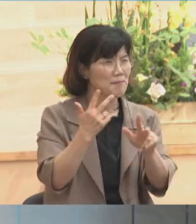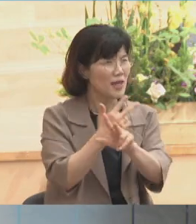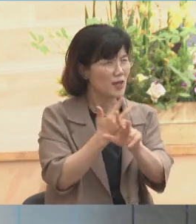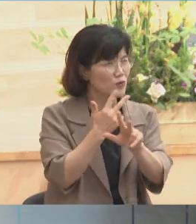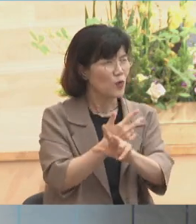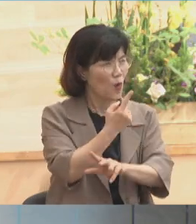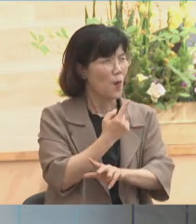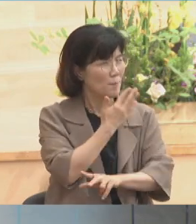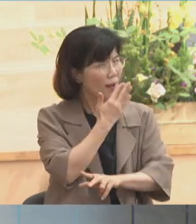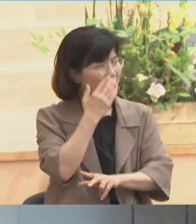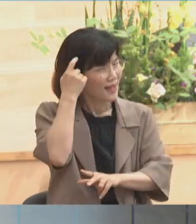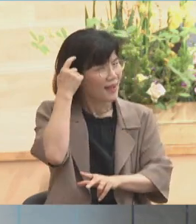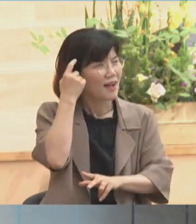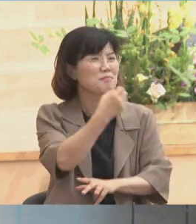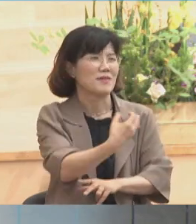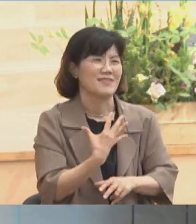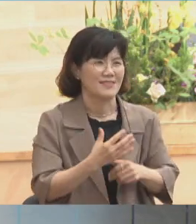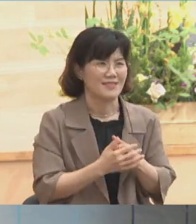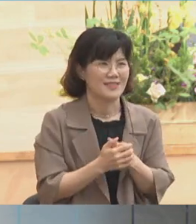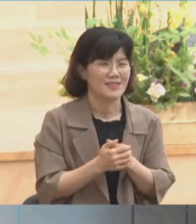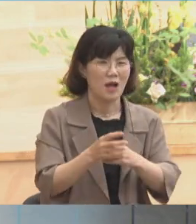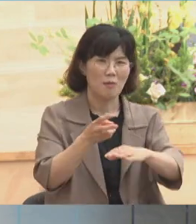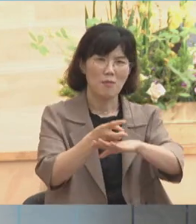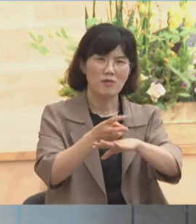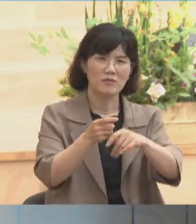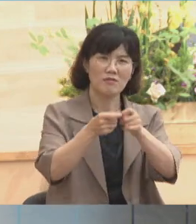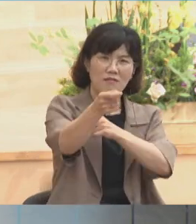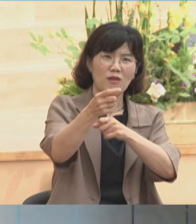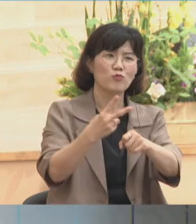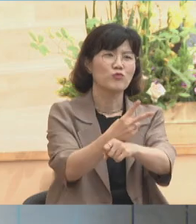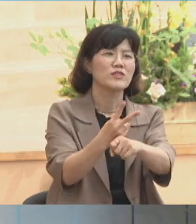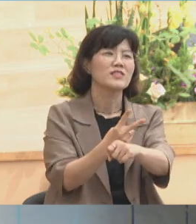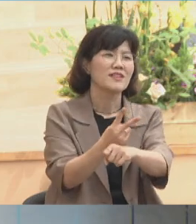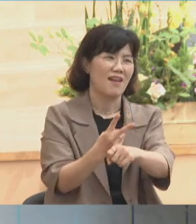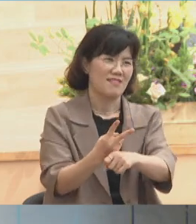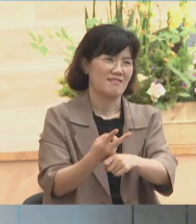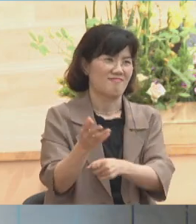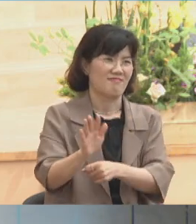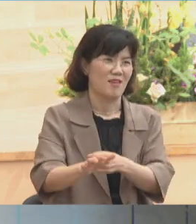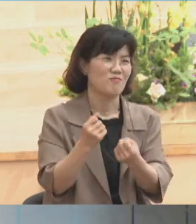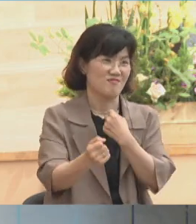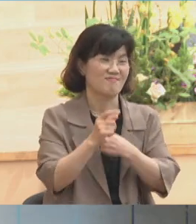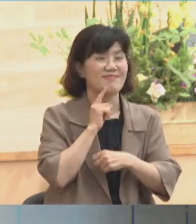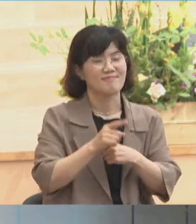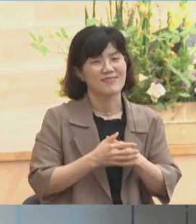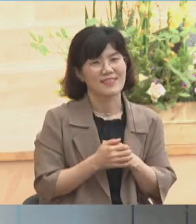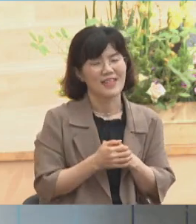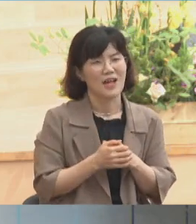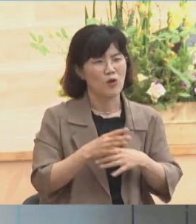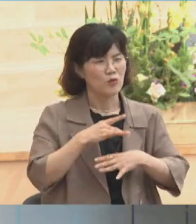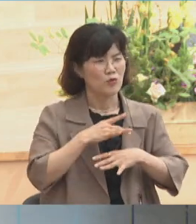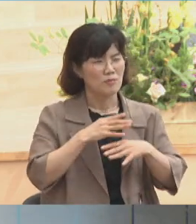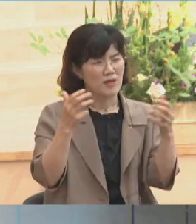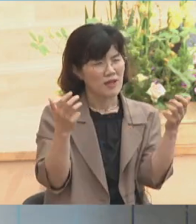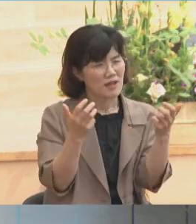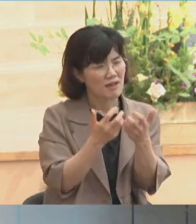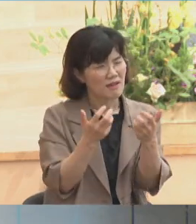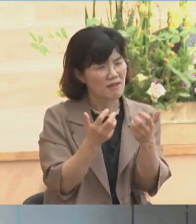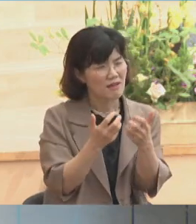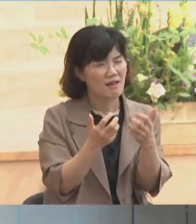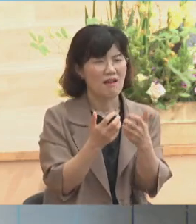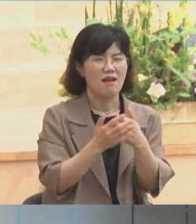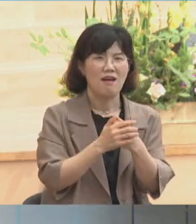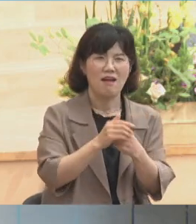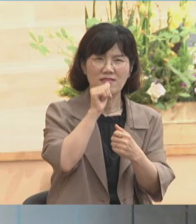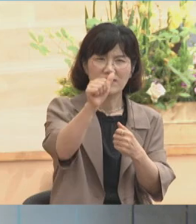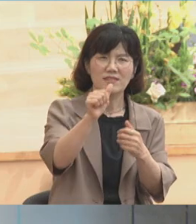수도 있겠다 하셨습니다. 버스로 2시간은 좋게 올 거리인데 말입니다. 두려움에 가득 차서 절대로